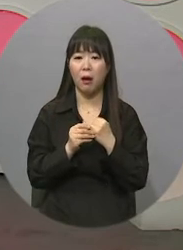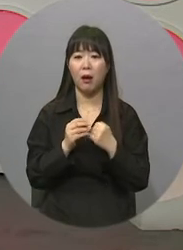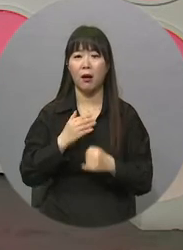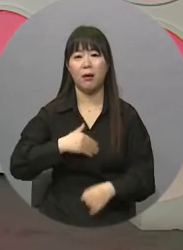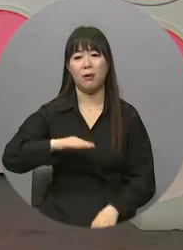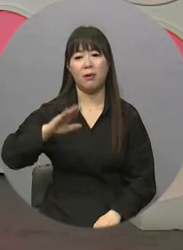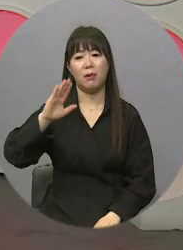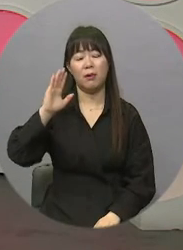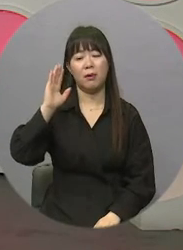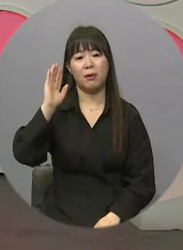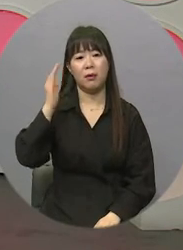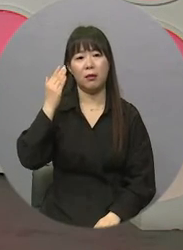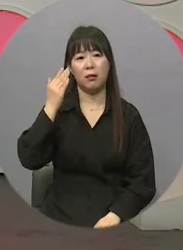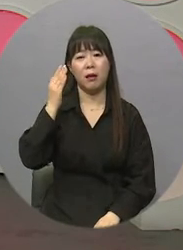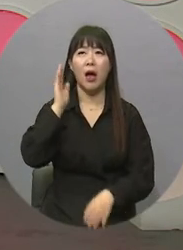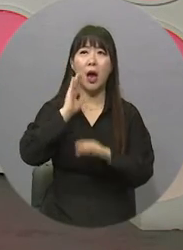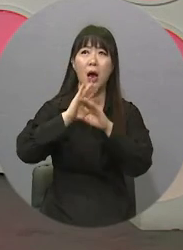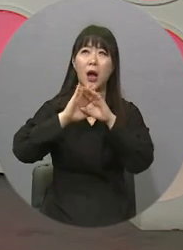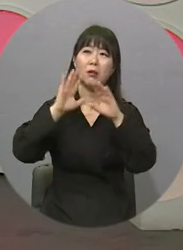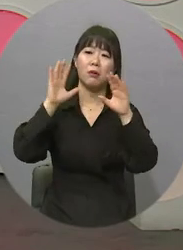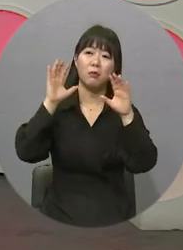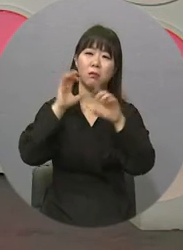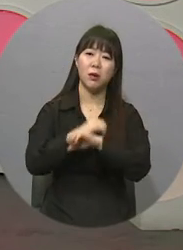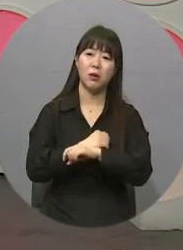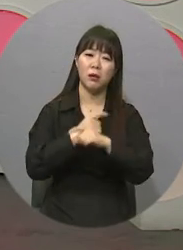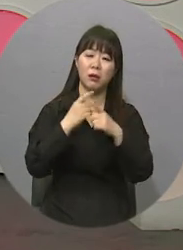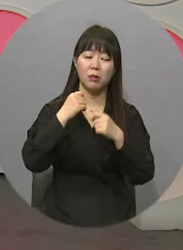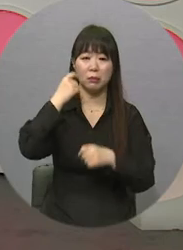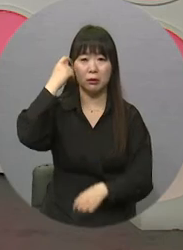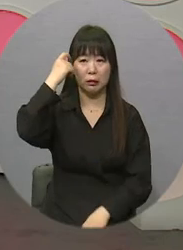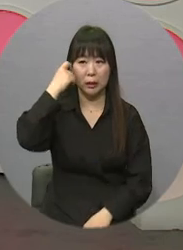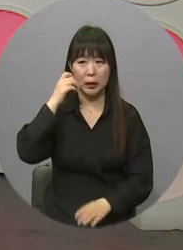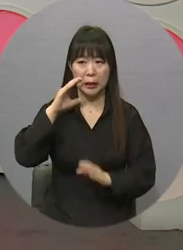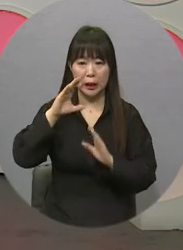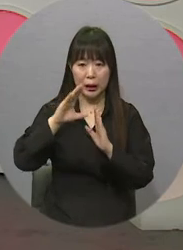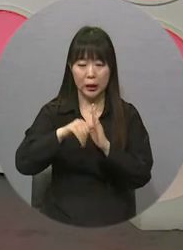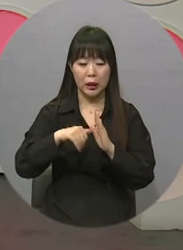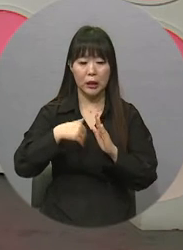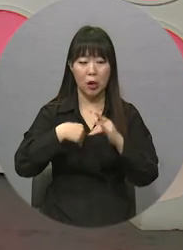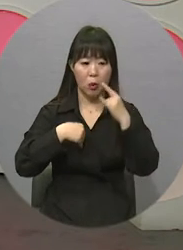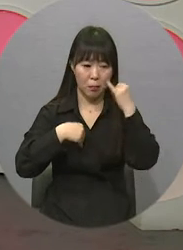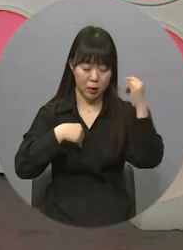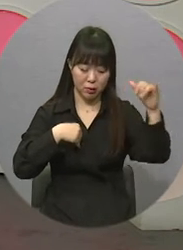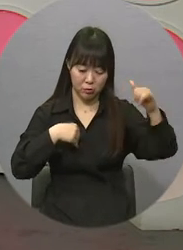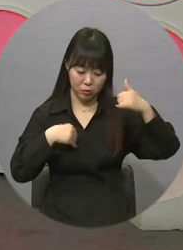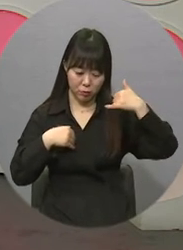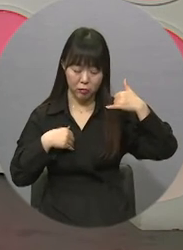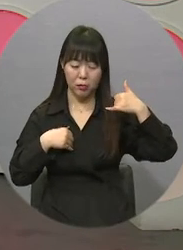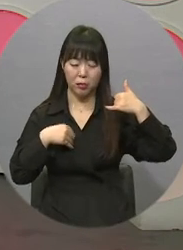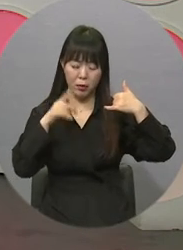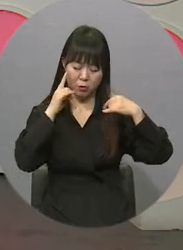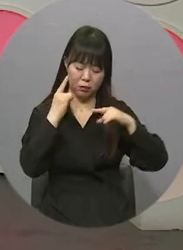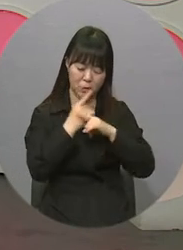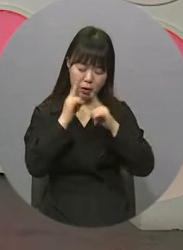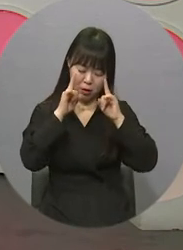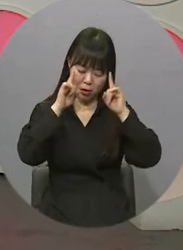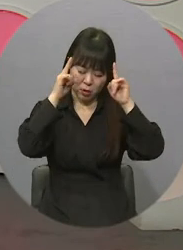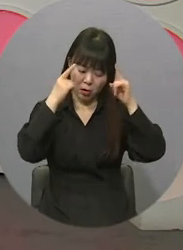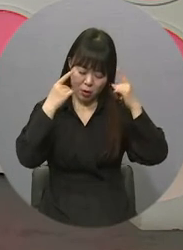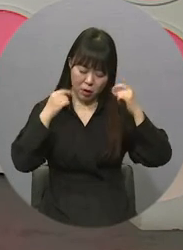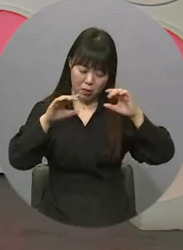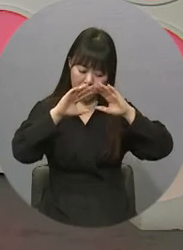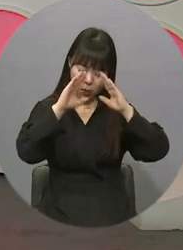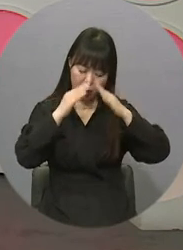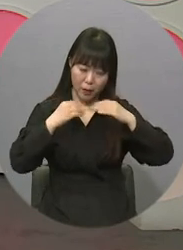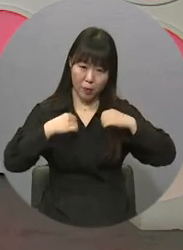되었고 마치 하늘이 무너지는 듯 했습니다. 그 무렵 엄마에게 전화가 와 하루하루가 지옥이며